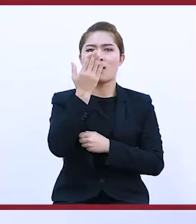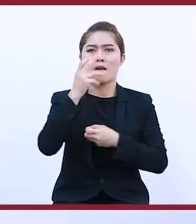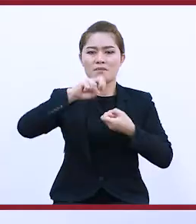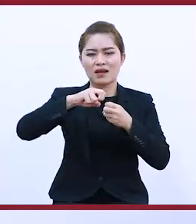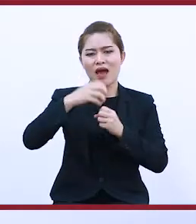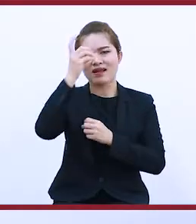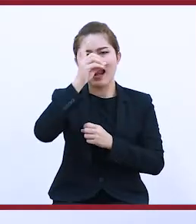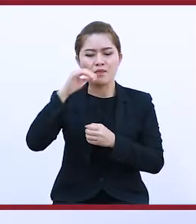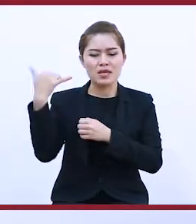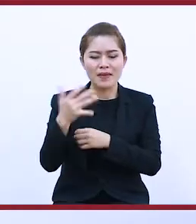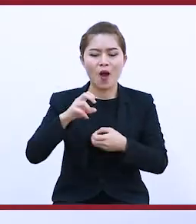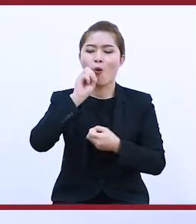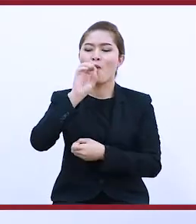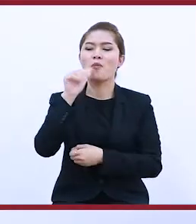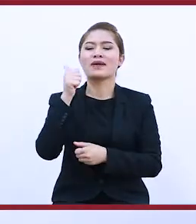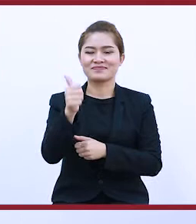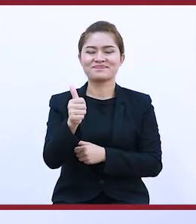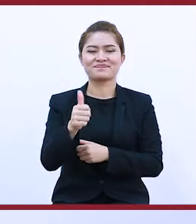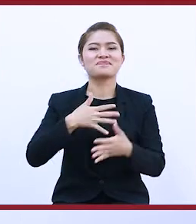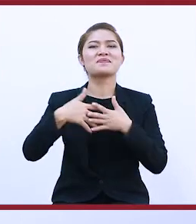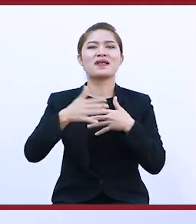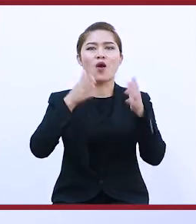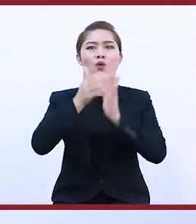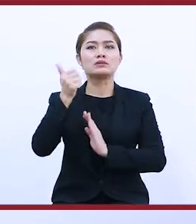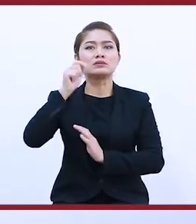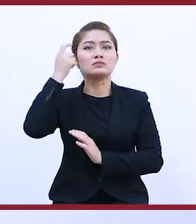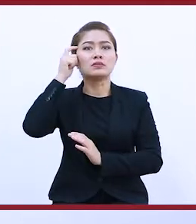ยใครมันจะไปรู้วะแกคิดมาก